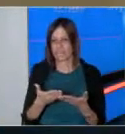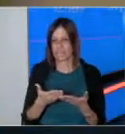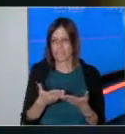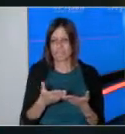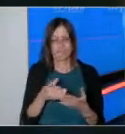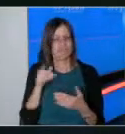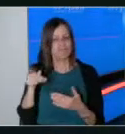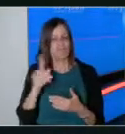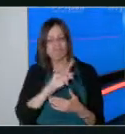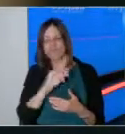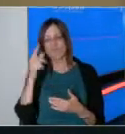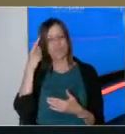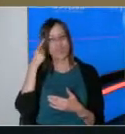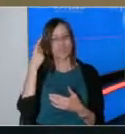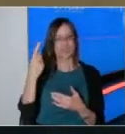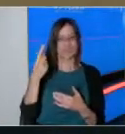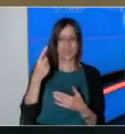את לא יודעת